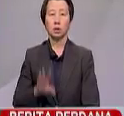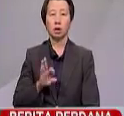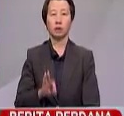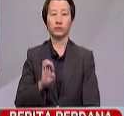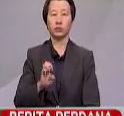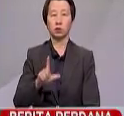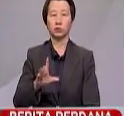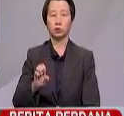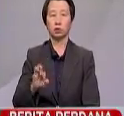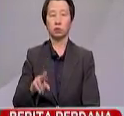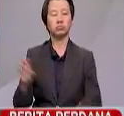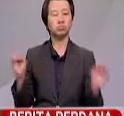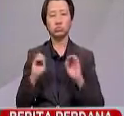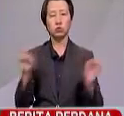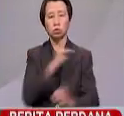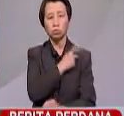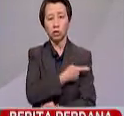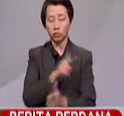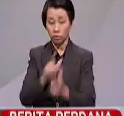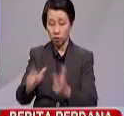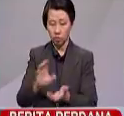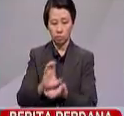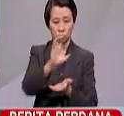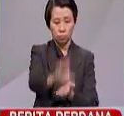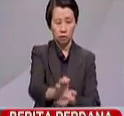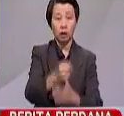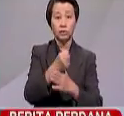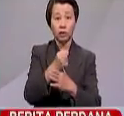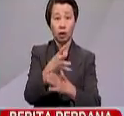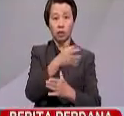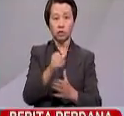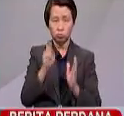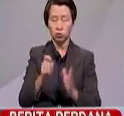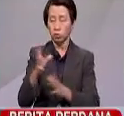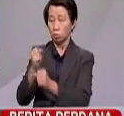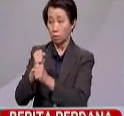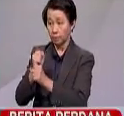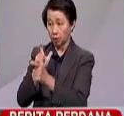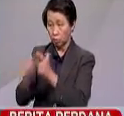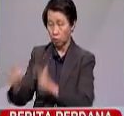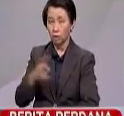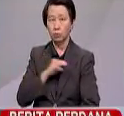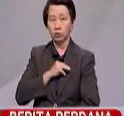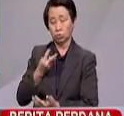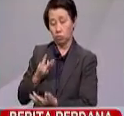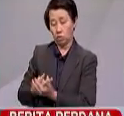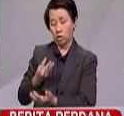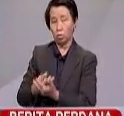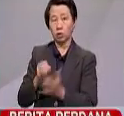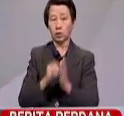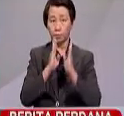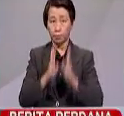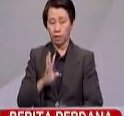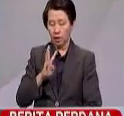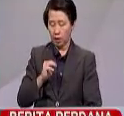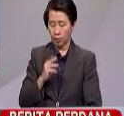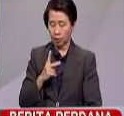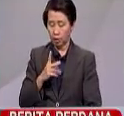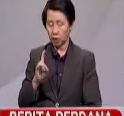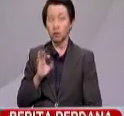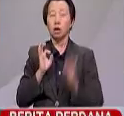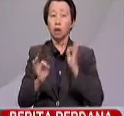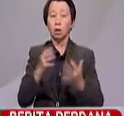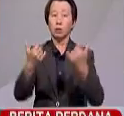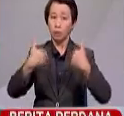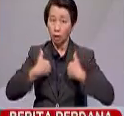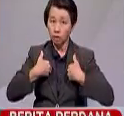Felcra berhad tiada kuasa untuk meluluskan pelaburan saham dan perlu mendapatkan kelulusan Menteri Kewangan Diperbadankan MKD sekiranya